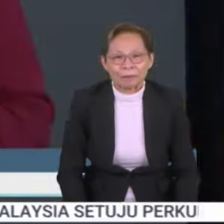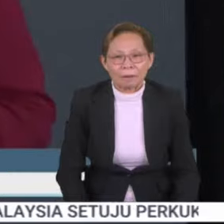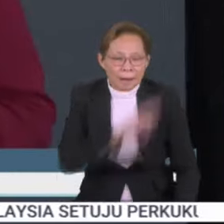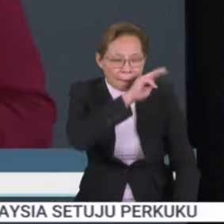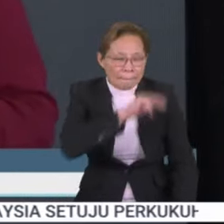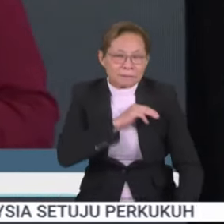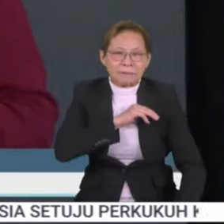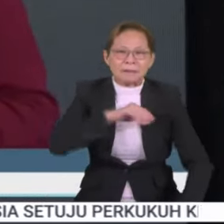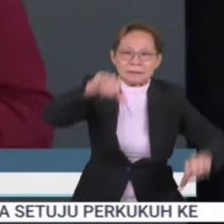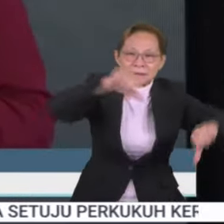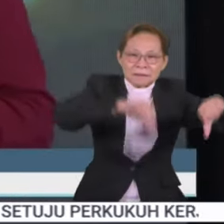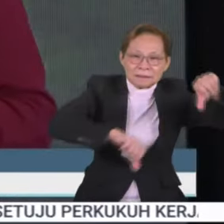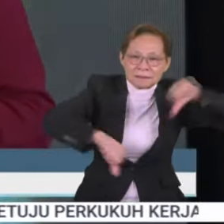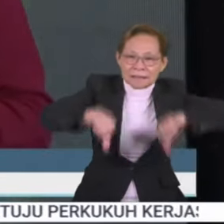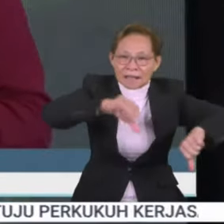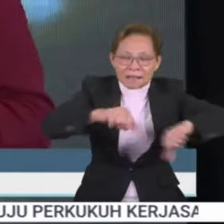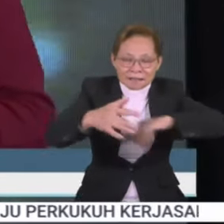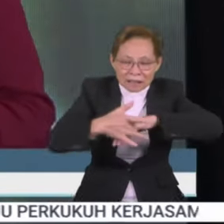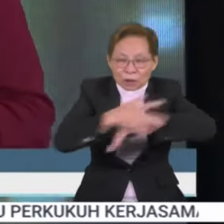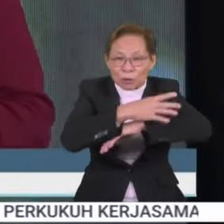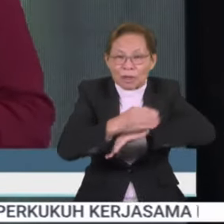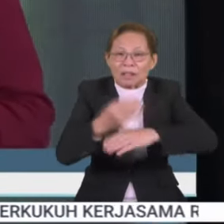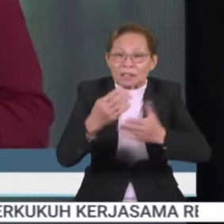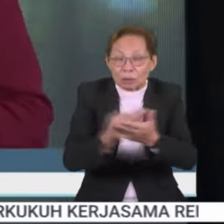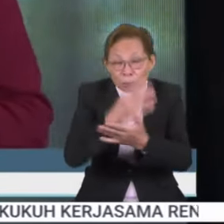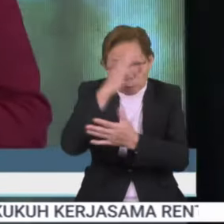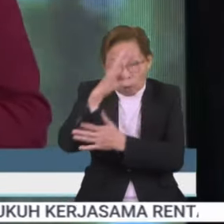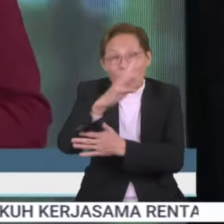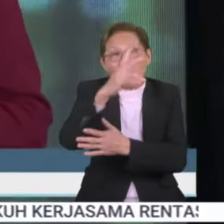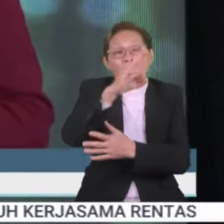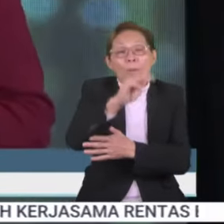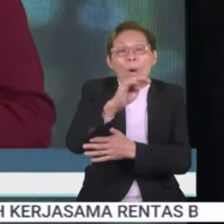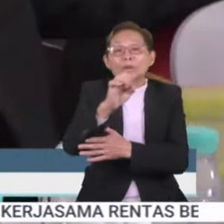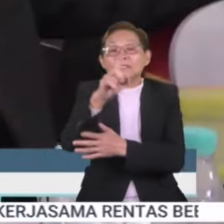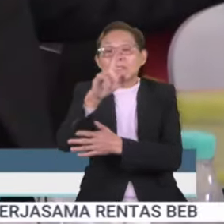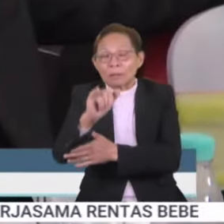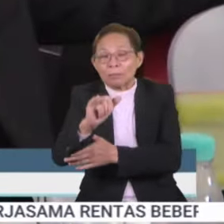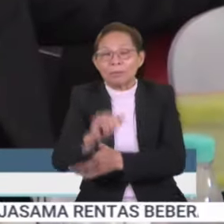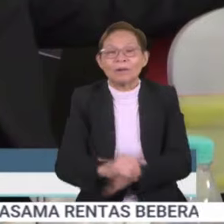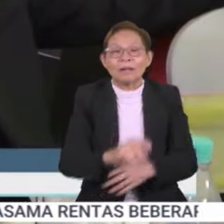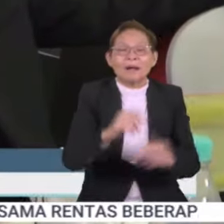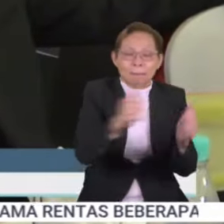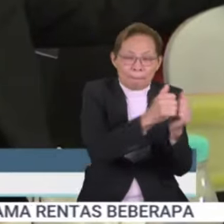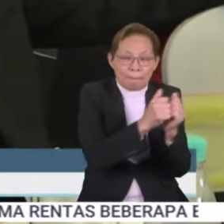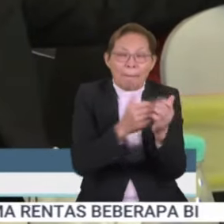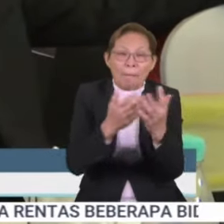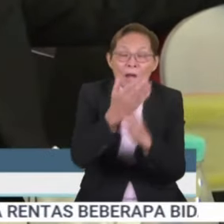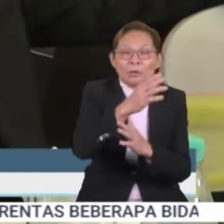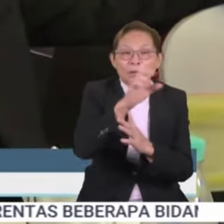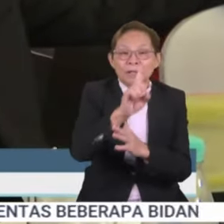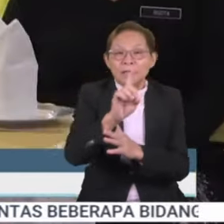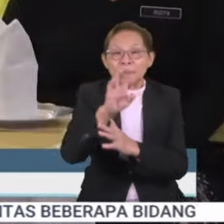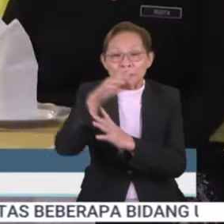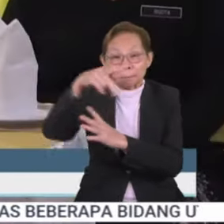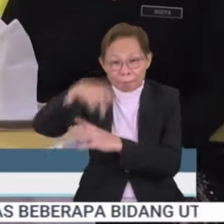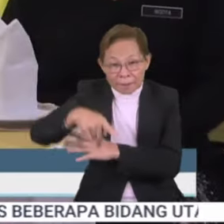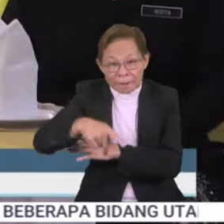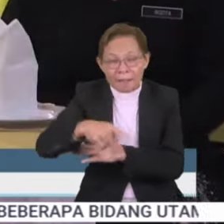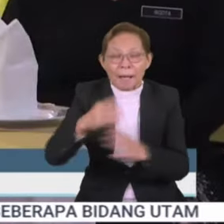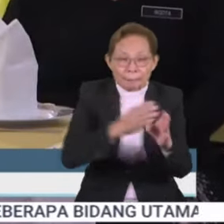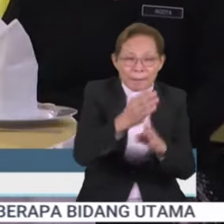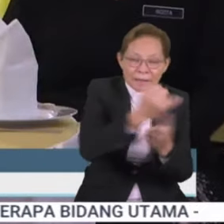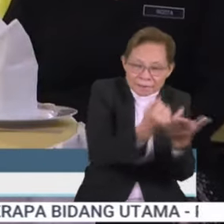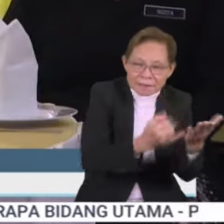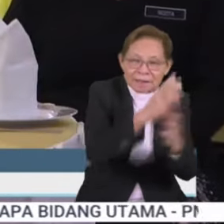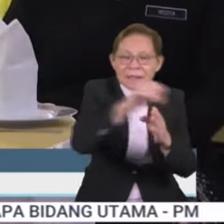menurut menteri sains teknologi dan inovasi Datuk Dr Arifin Mohamad Arif melalui kerjasama dewan bahasa dan pustaka bidang seni bahasa dan